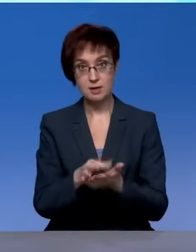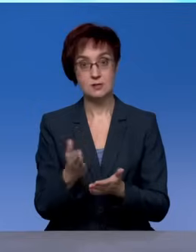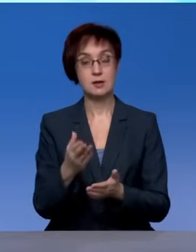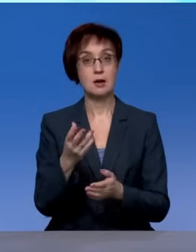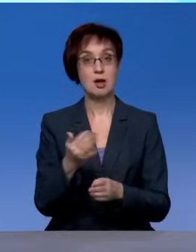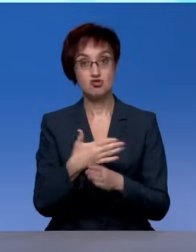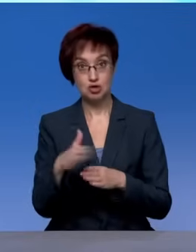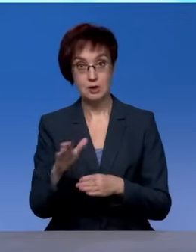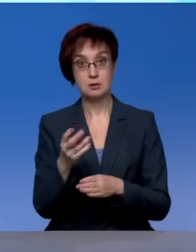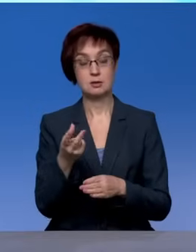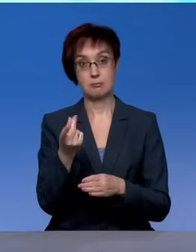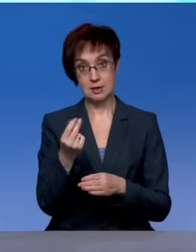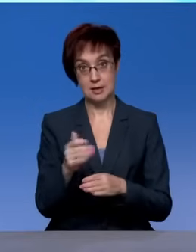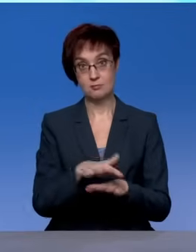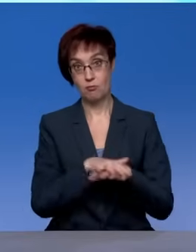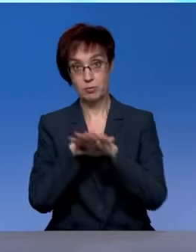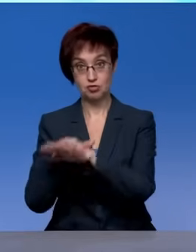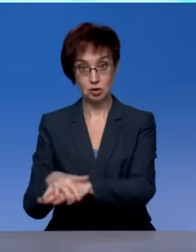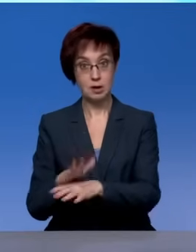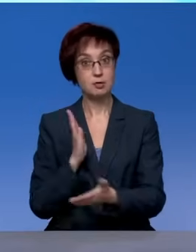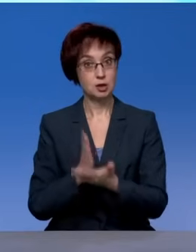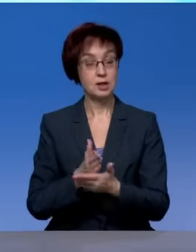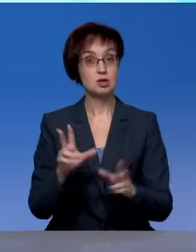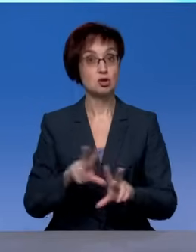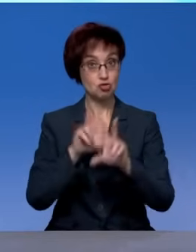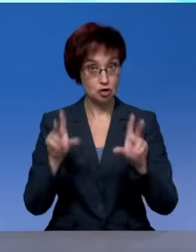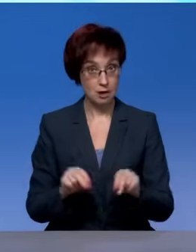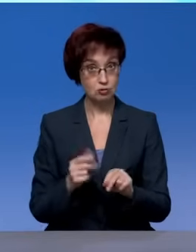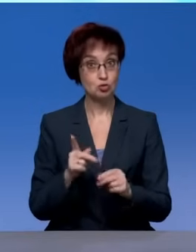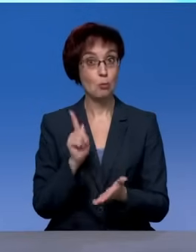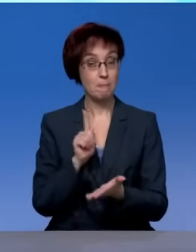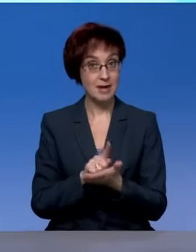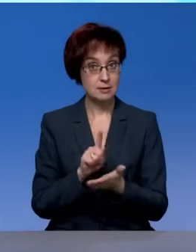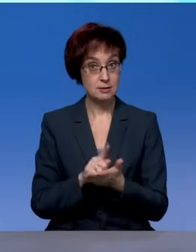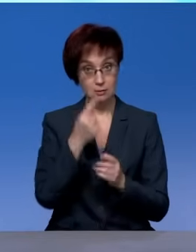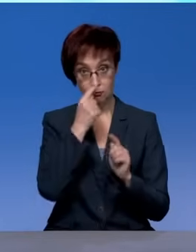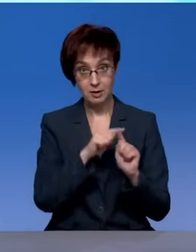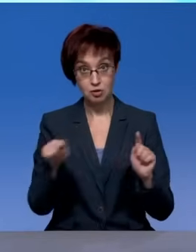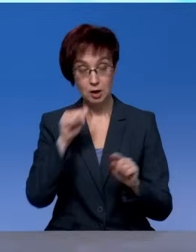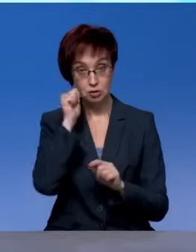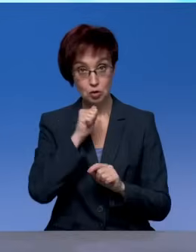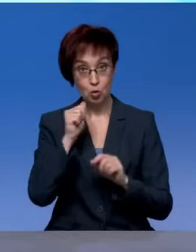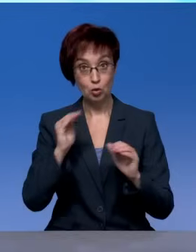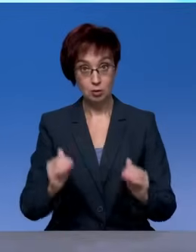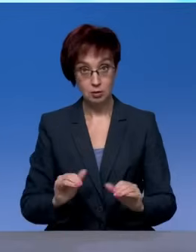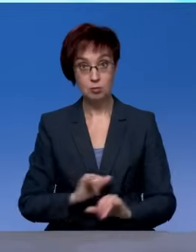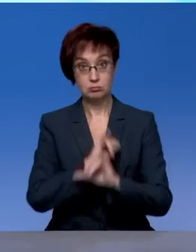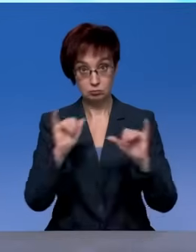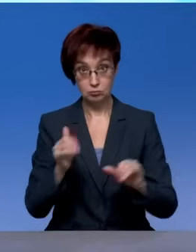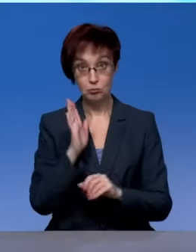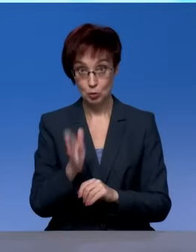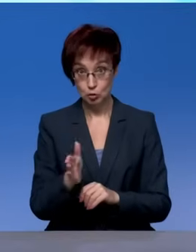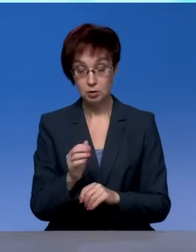как положено, есть шанс на рост этой самой пенсии в ближайшие годы? Да,